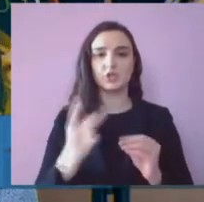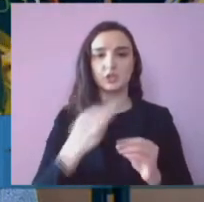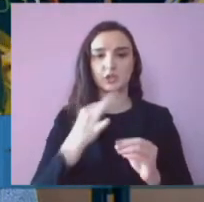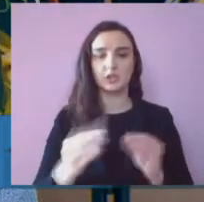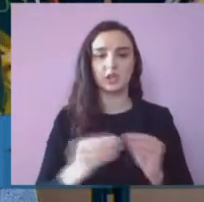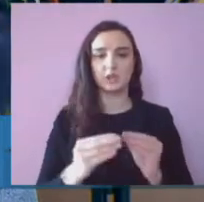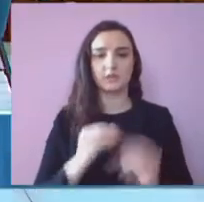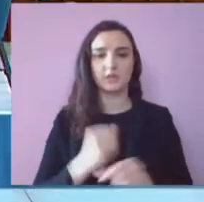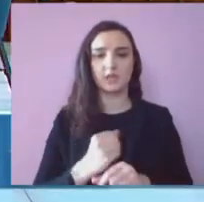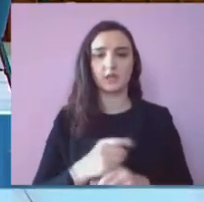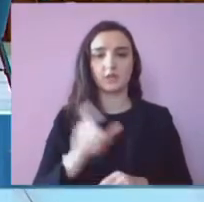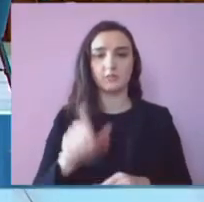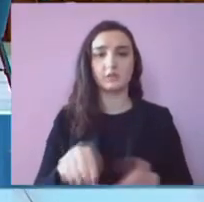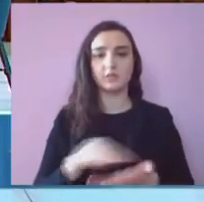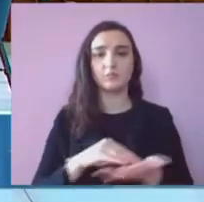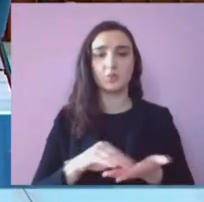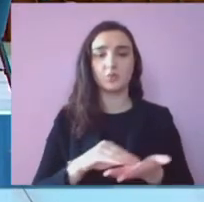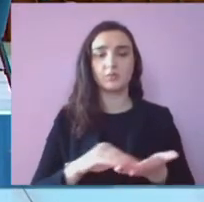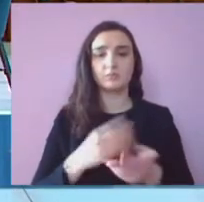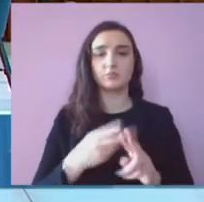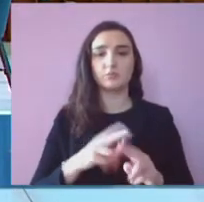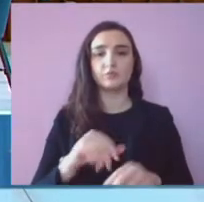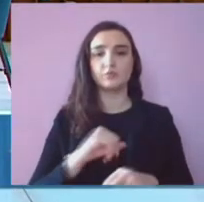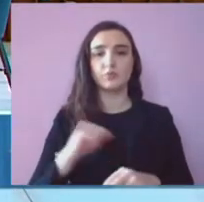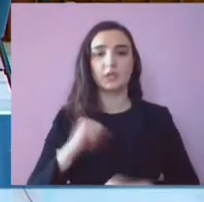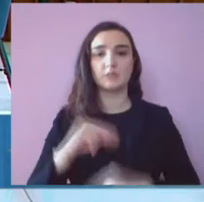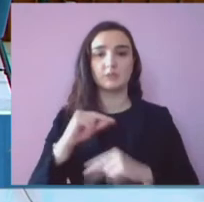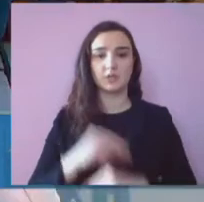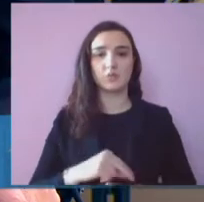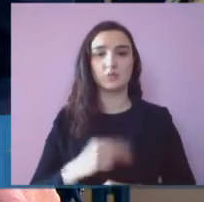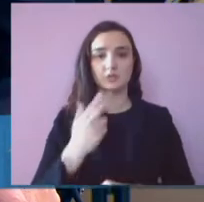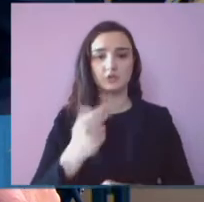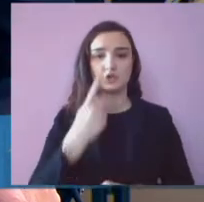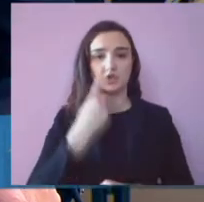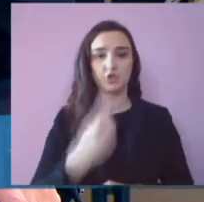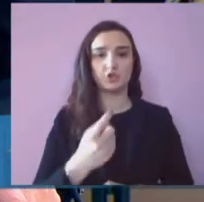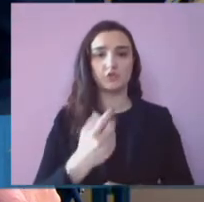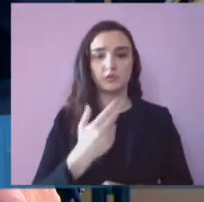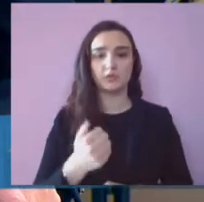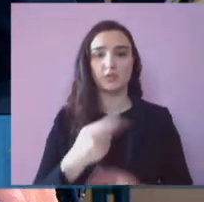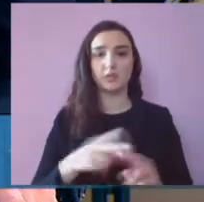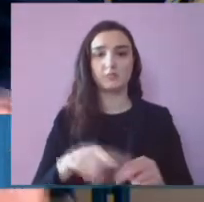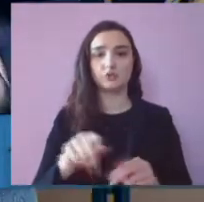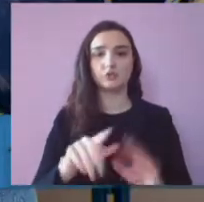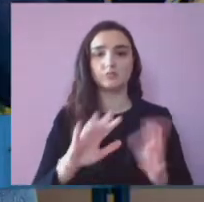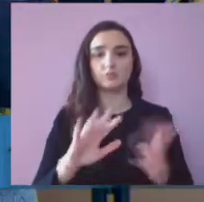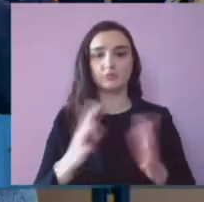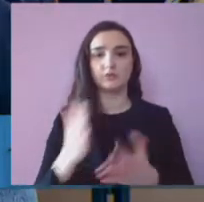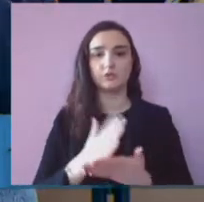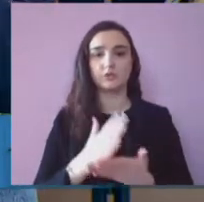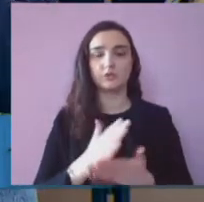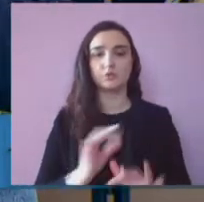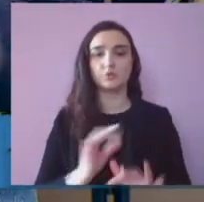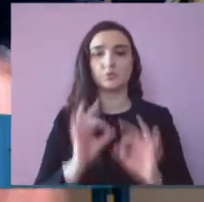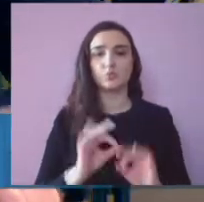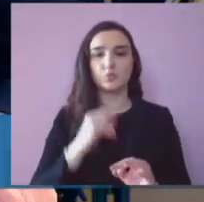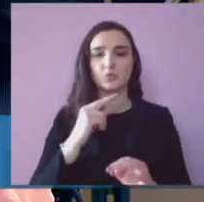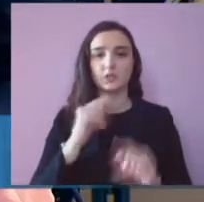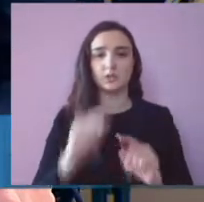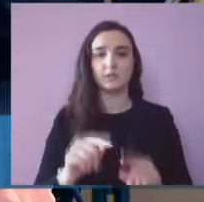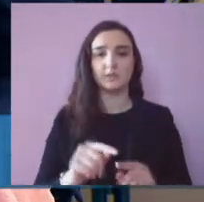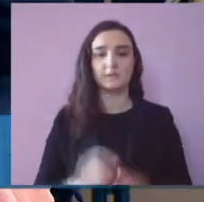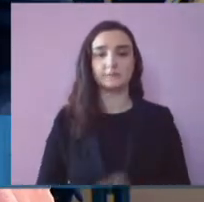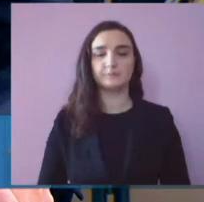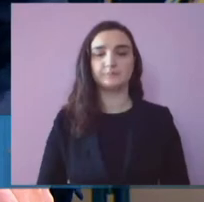ისიც იმეორებს, იმიტომ რომ ჩვენგან დაიმსახურა შენიშნა. თავისთავად, რა თქმა უნდა, შენიშნა ამ შემთხვევაში არის სწორედ ყურადღება.